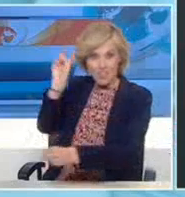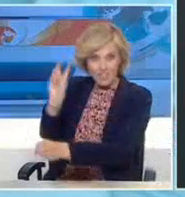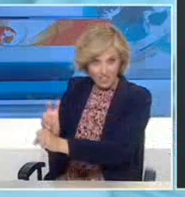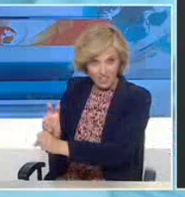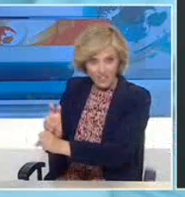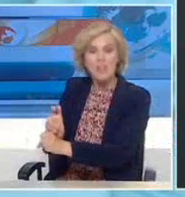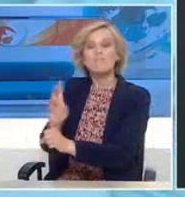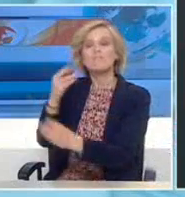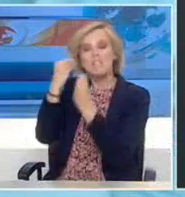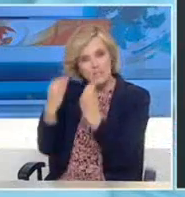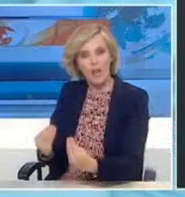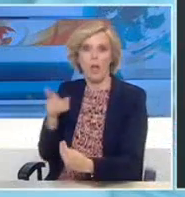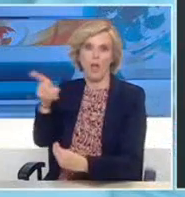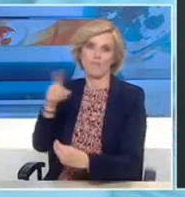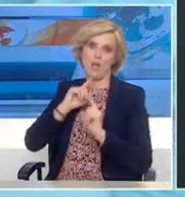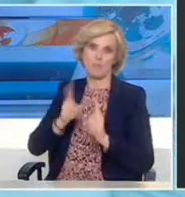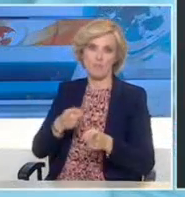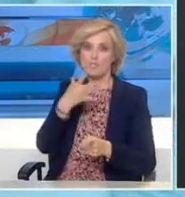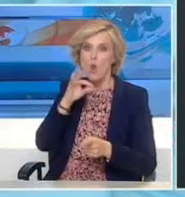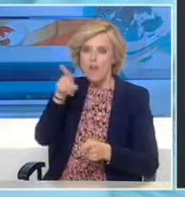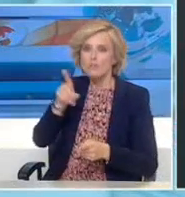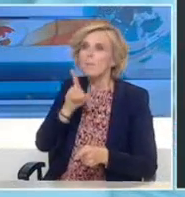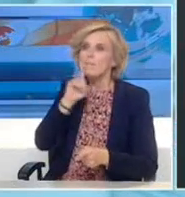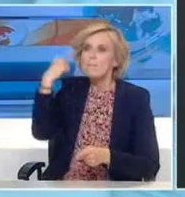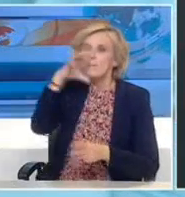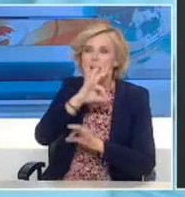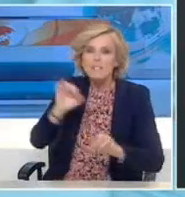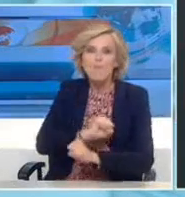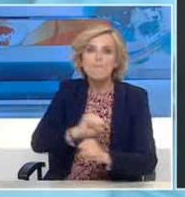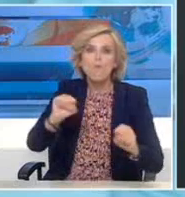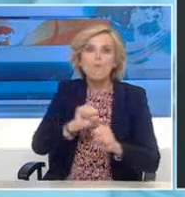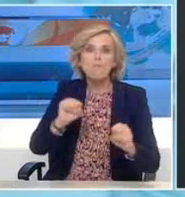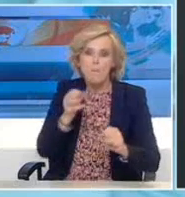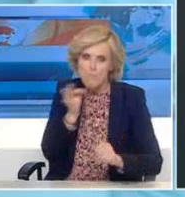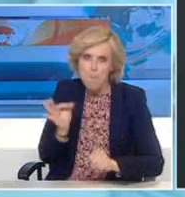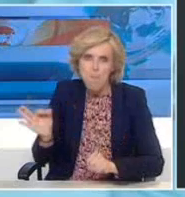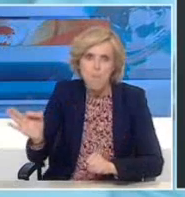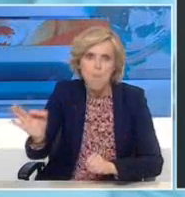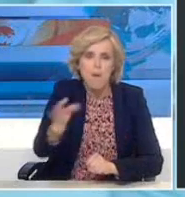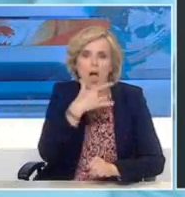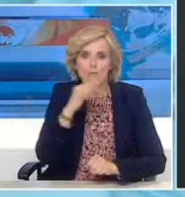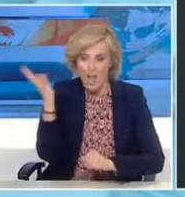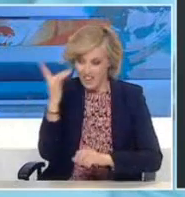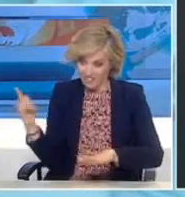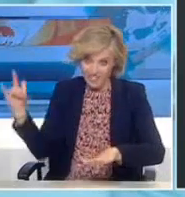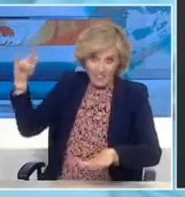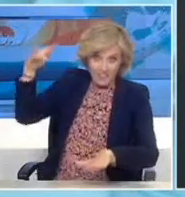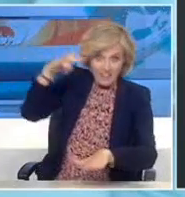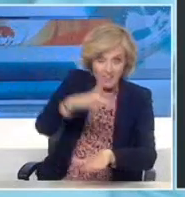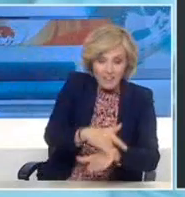μας, παρά τα μέτρα και τις θυσίες που κάναμε, όλοι για να αποτρέψουμε τα χειρότερα. Η απόφασή μας για την